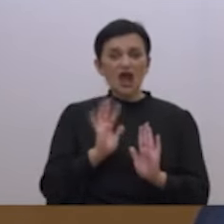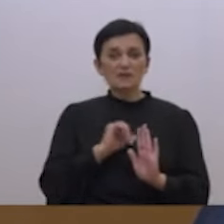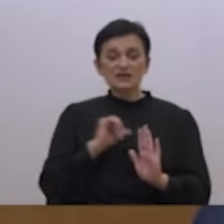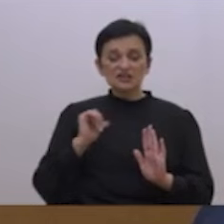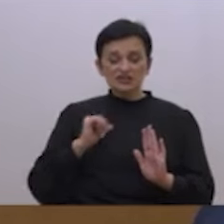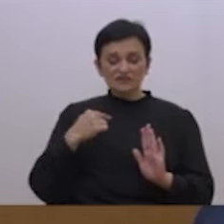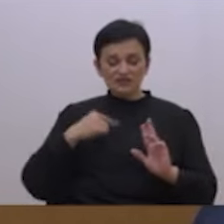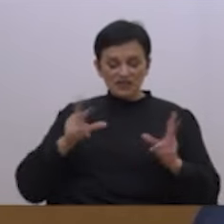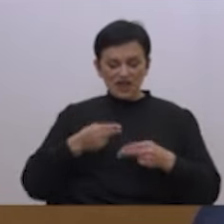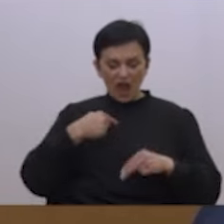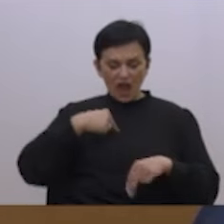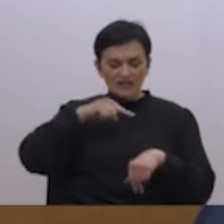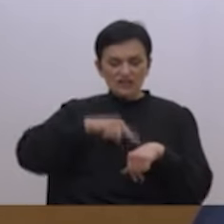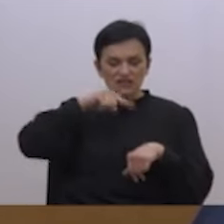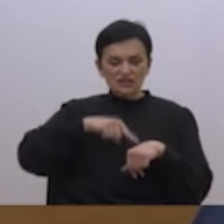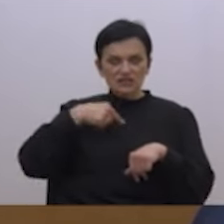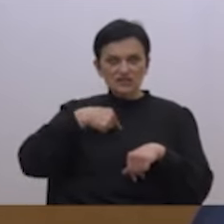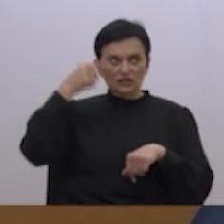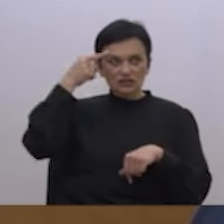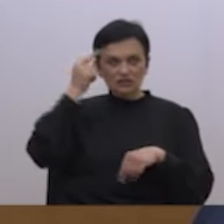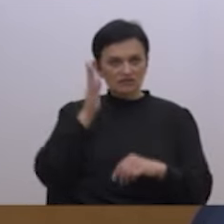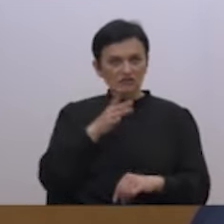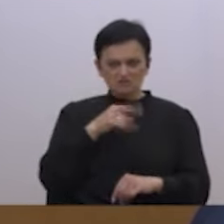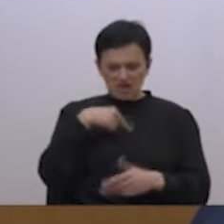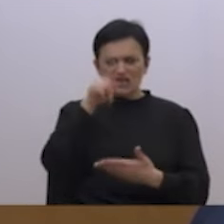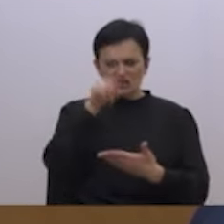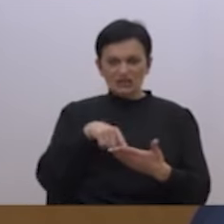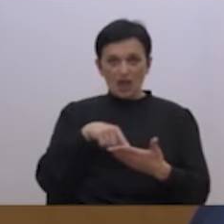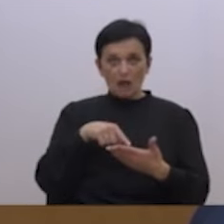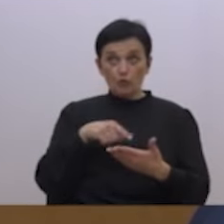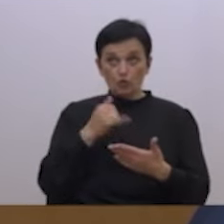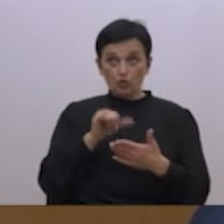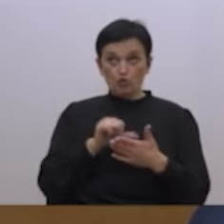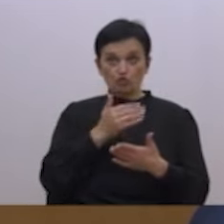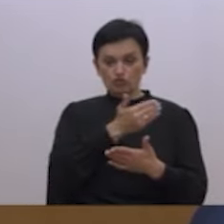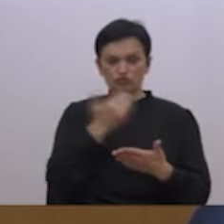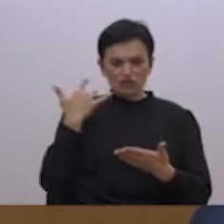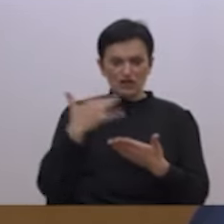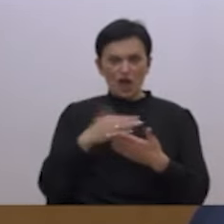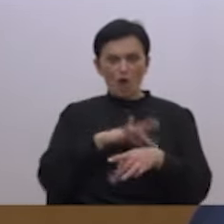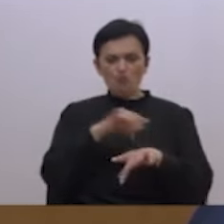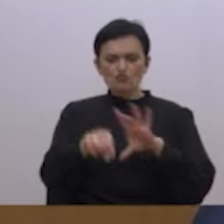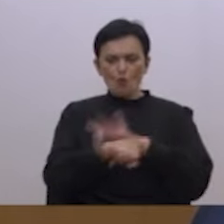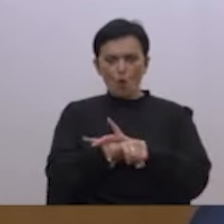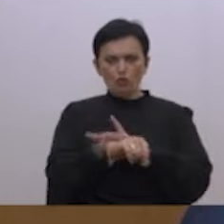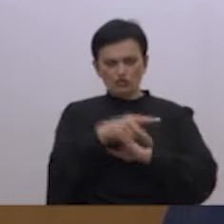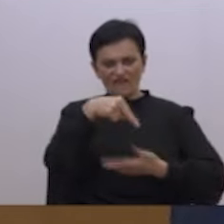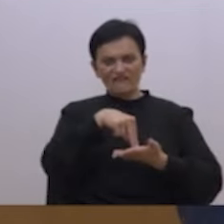თვითგადარჩენის ინსტინქტი იმუშავებს. დარწმუნებული ვარ, რომ ყველა ერთად, როგორც აქამდე მყარად მონურად იდექით, ასევე